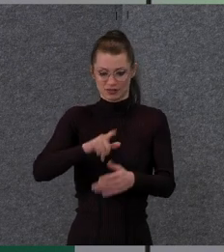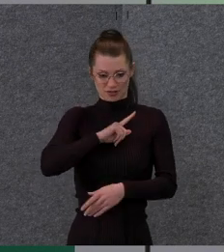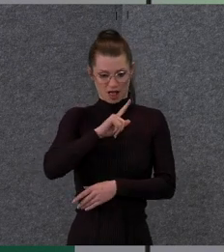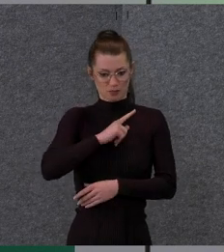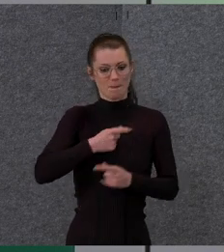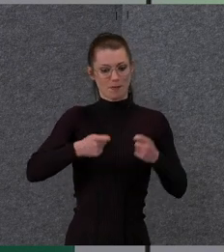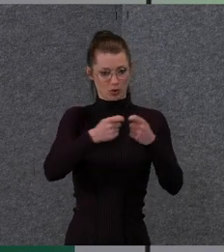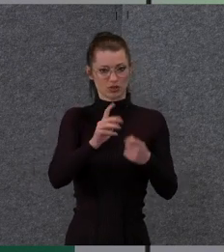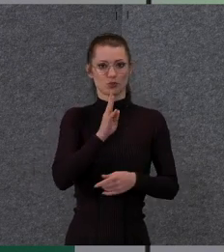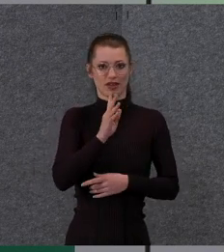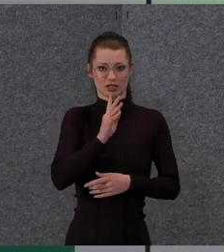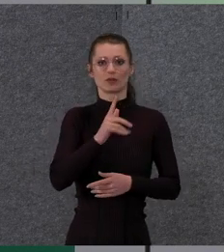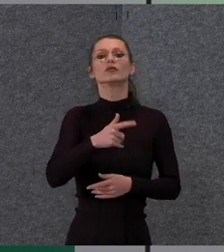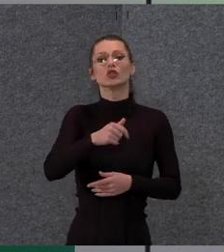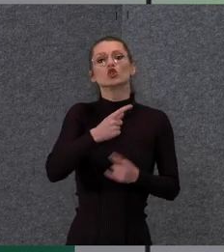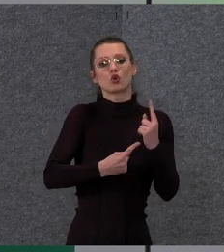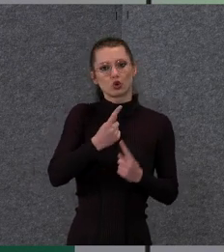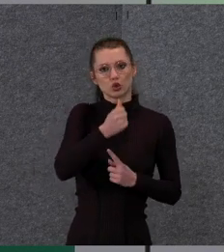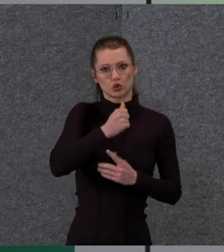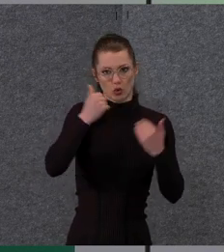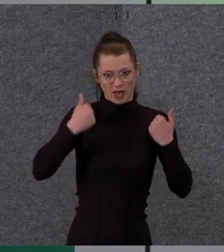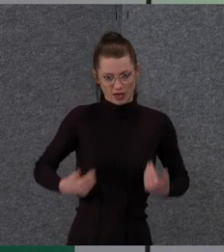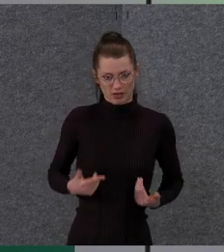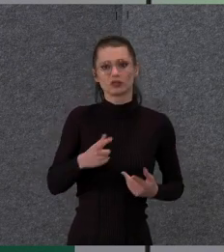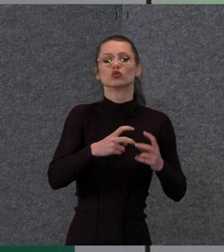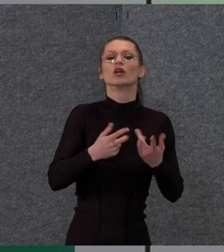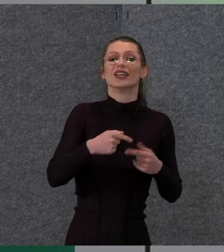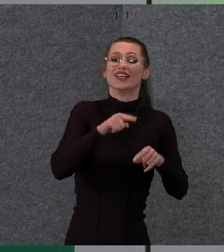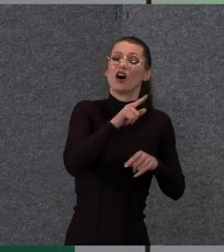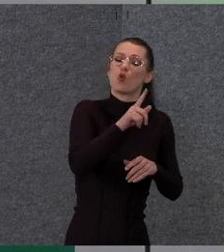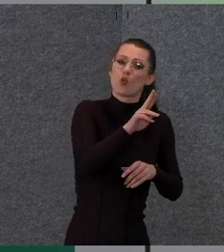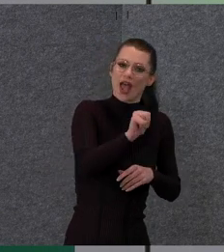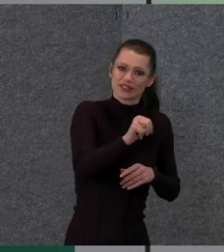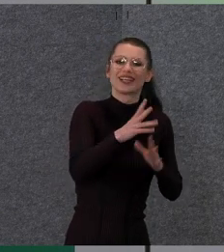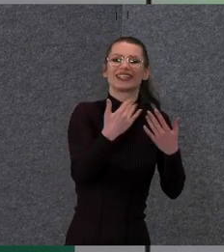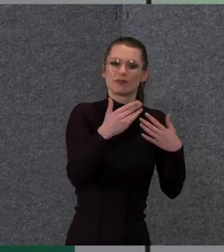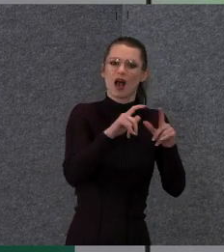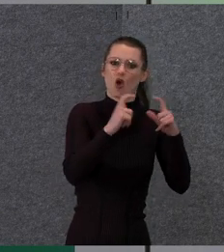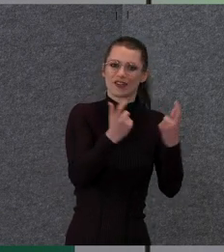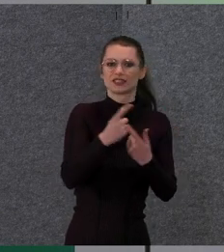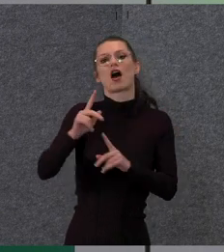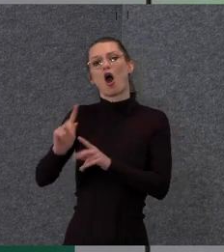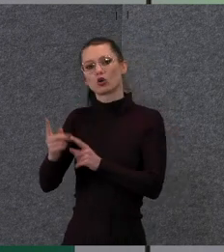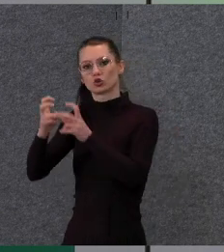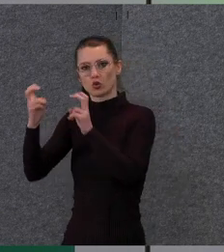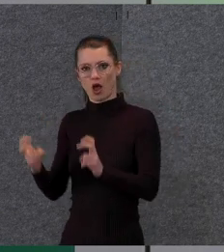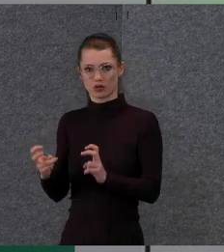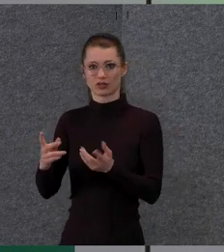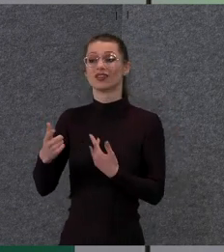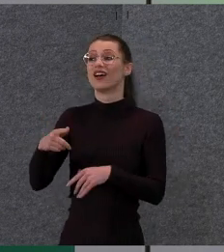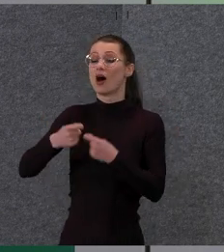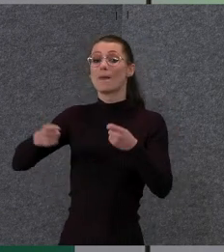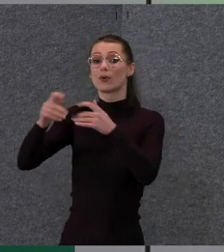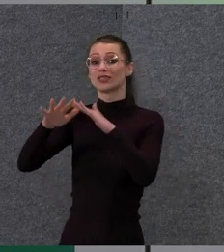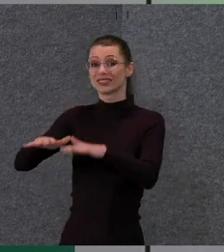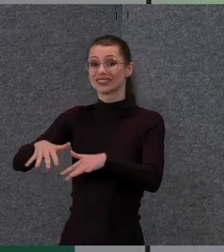Jugend auf den UN-Klimakonferenzen und in meinem Zuhause. Meine Kandidatur für den Bundestag